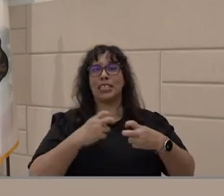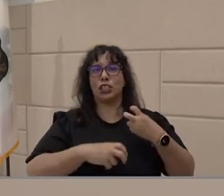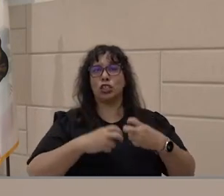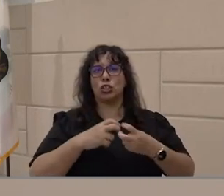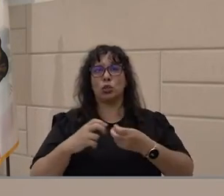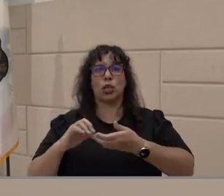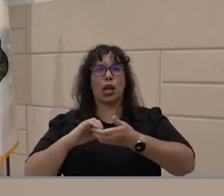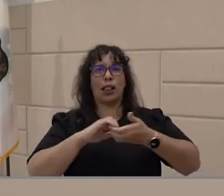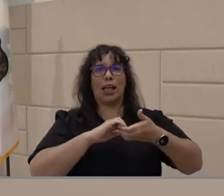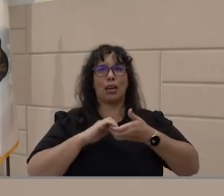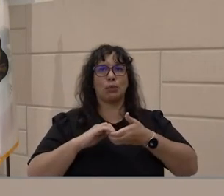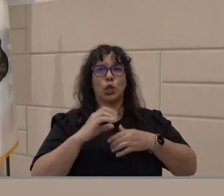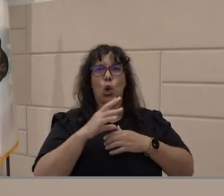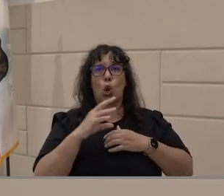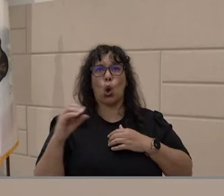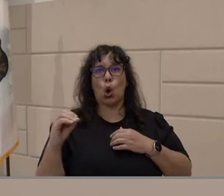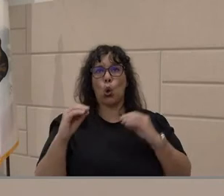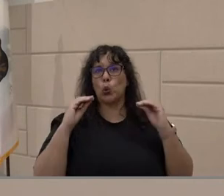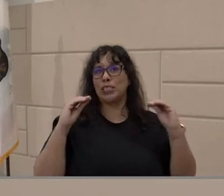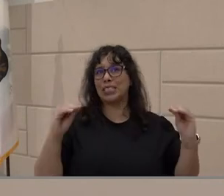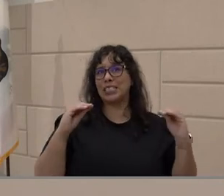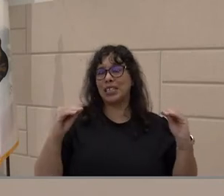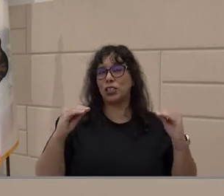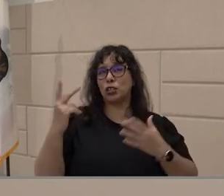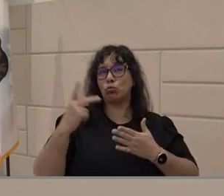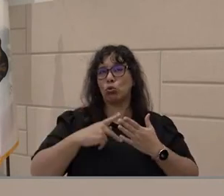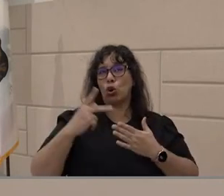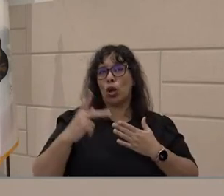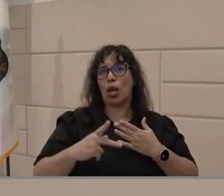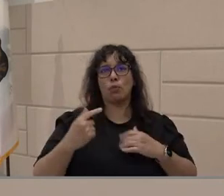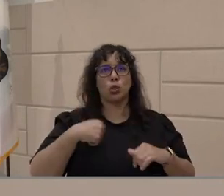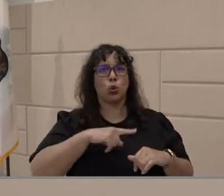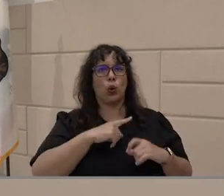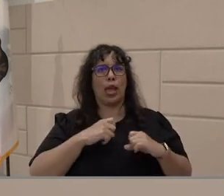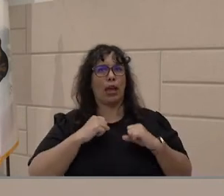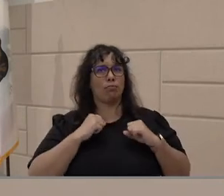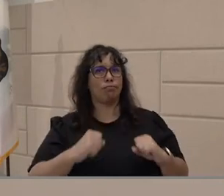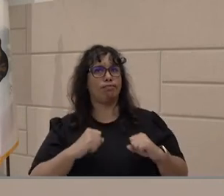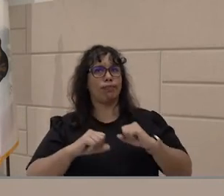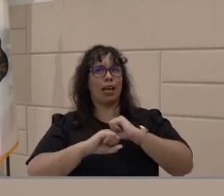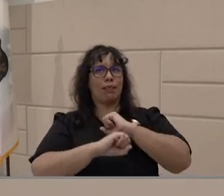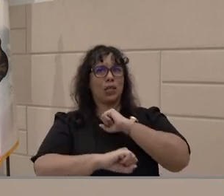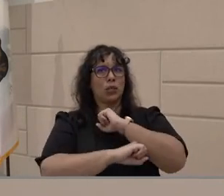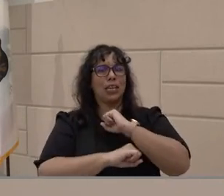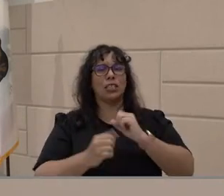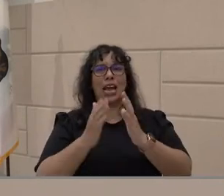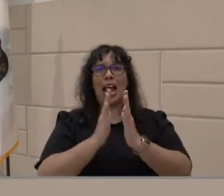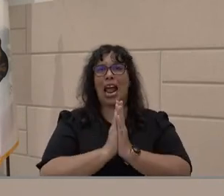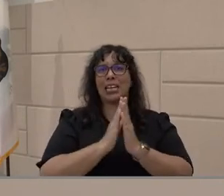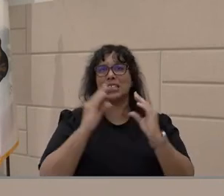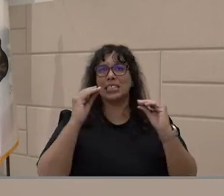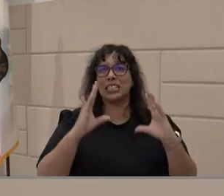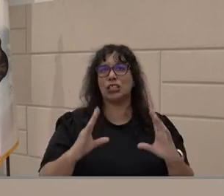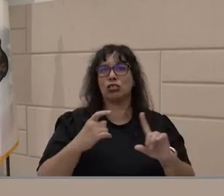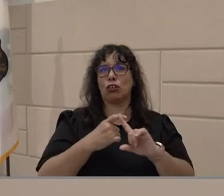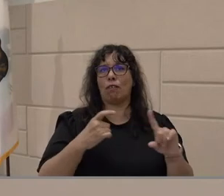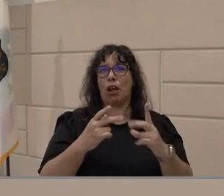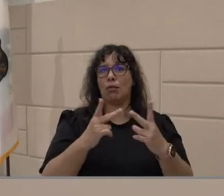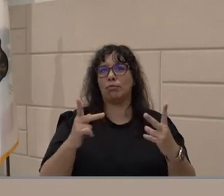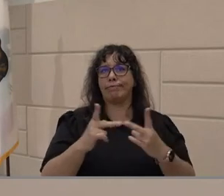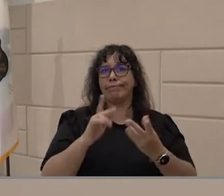តទៅនឹងការរួមសហការនឹងការបង្ហាត់និយាយតទៅនឹ